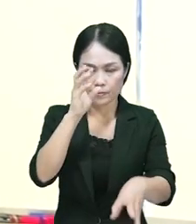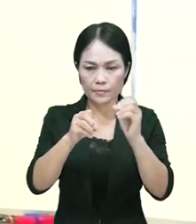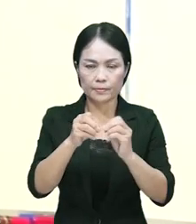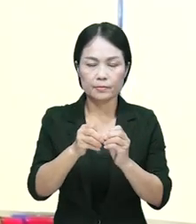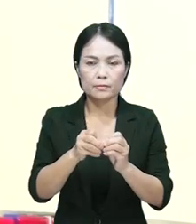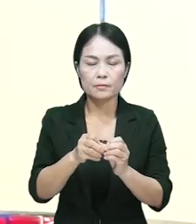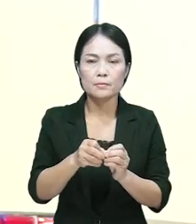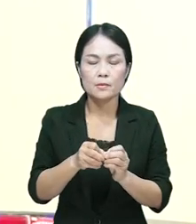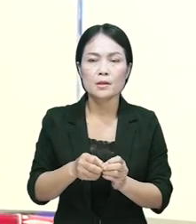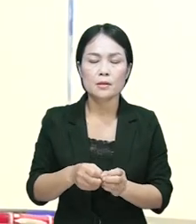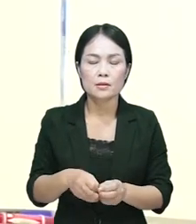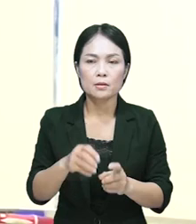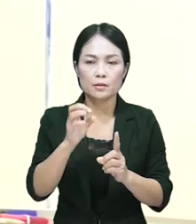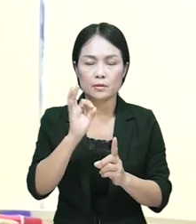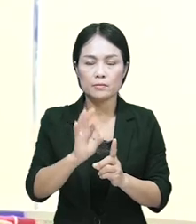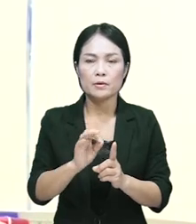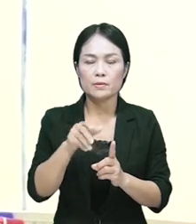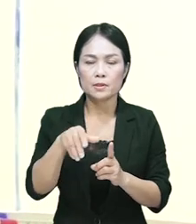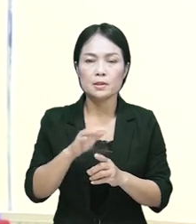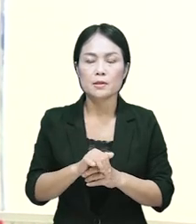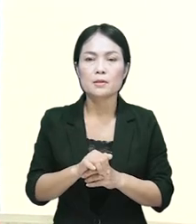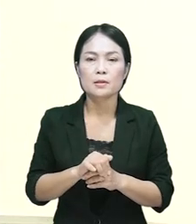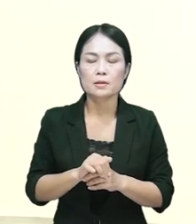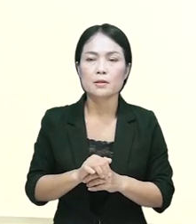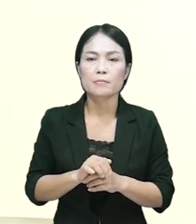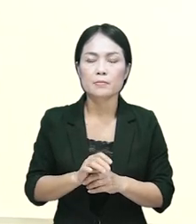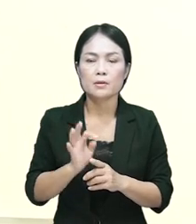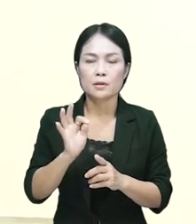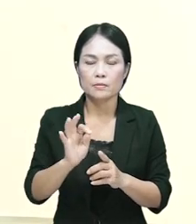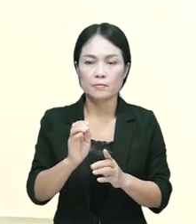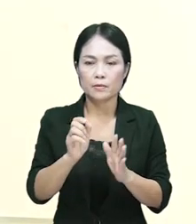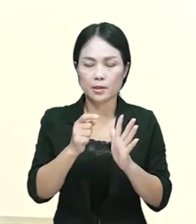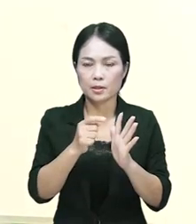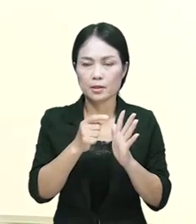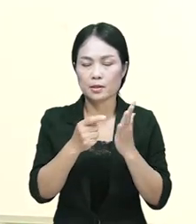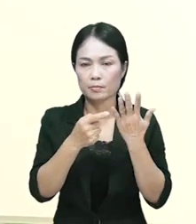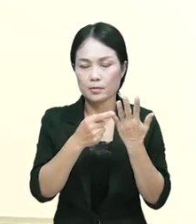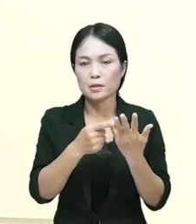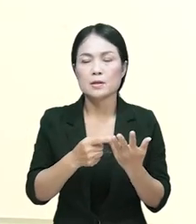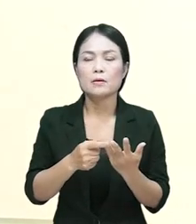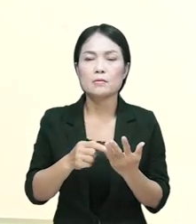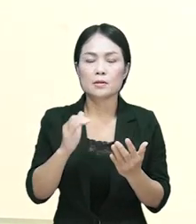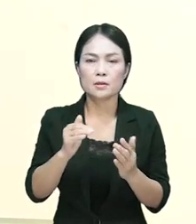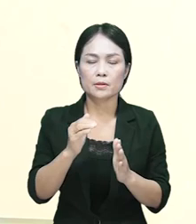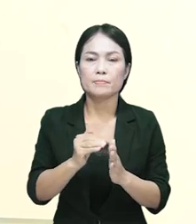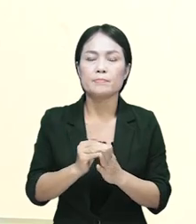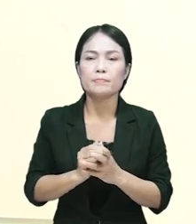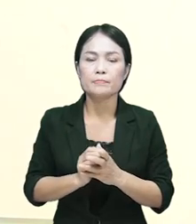វេវចនៈសព្ទណាកូនណាវេវចនៈសព្ទអញ្ចឹងវេវចនៈសព្ទហ្នឹងមានន័យថាម៉េចតើកូ